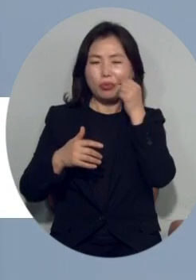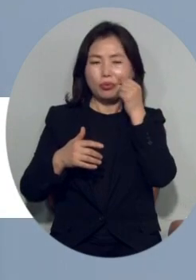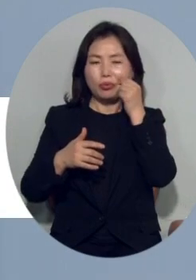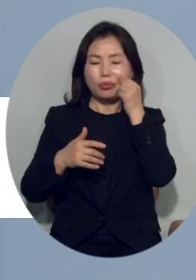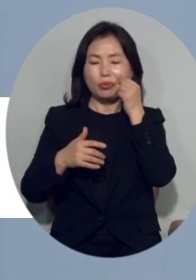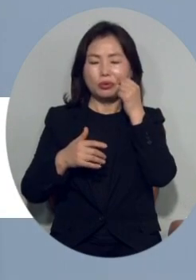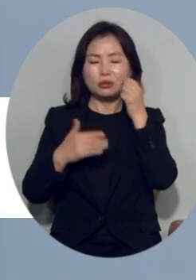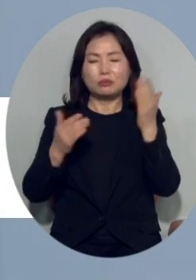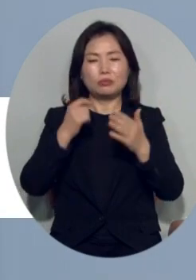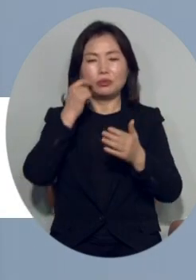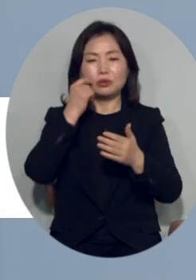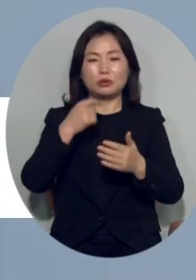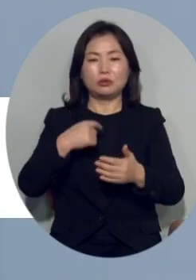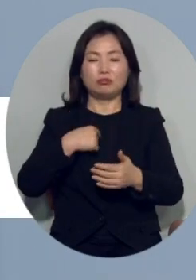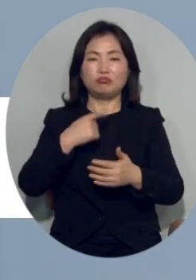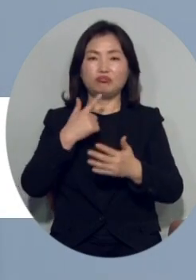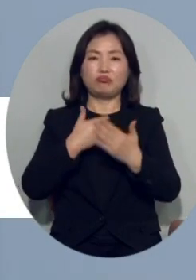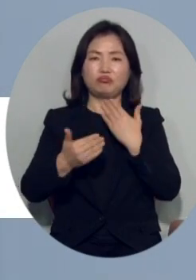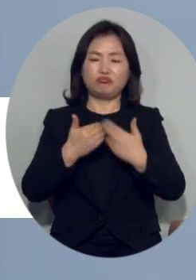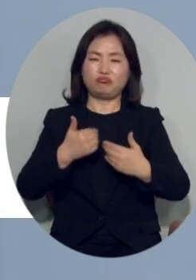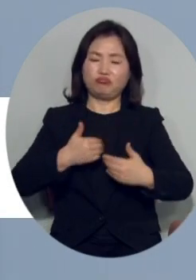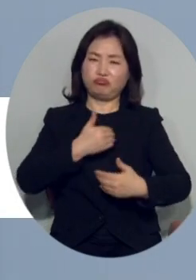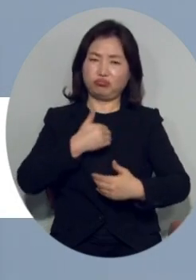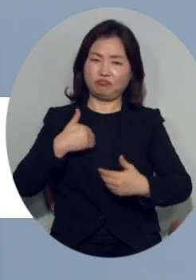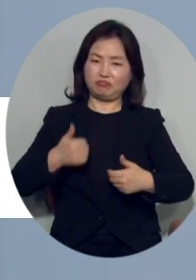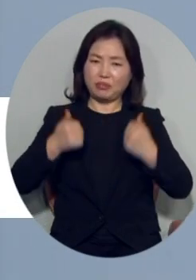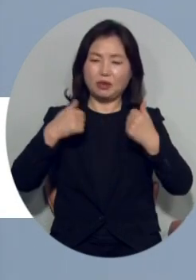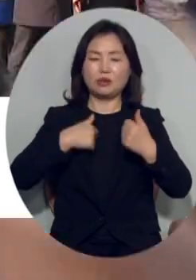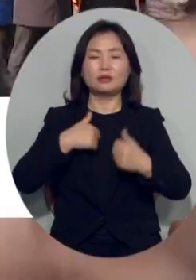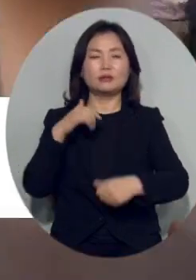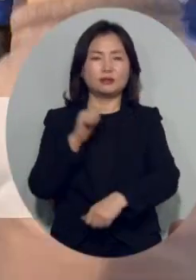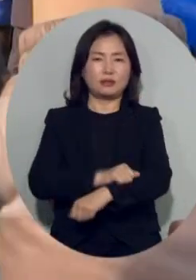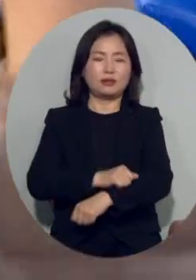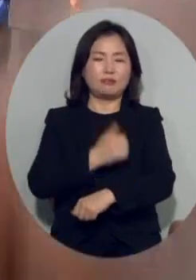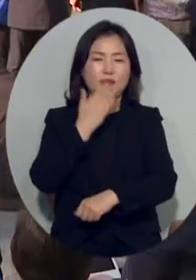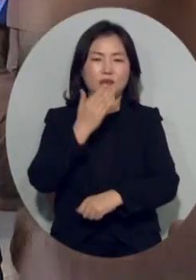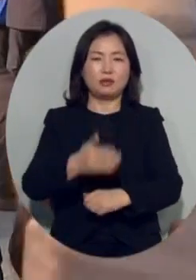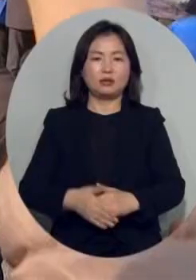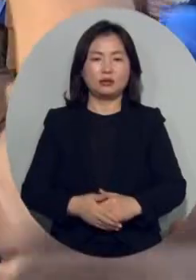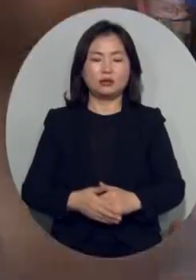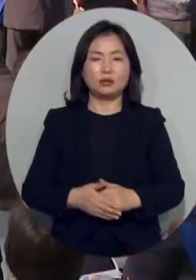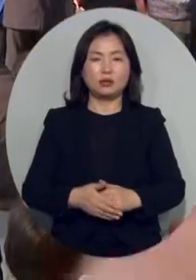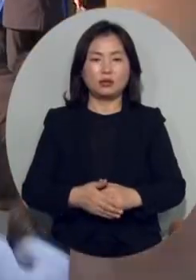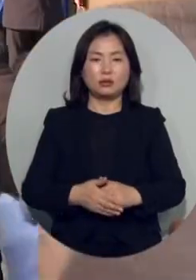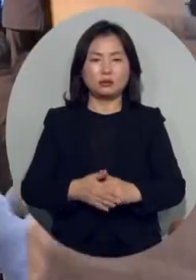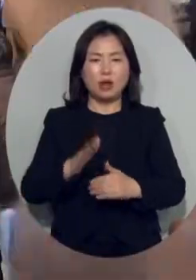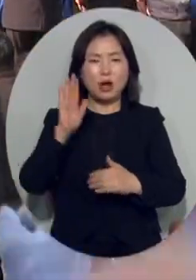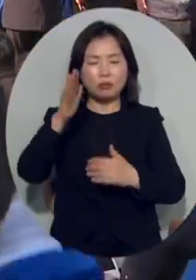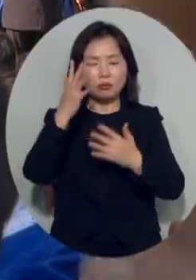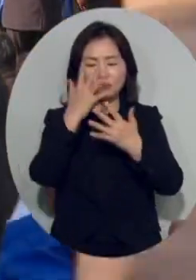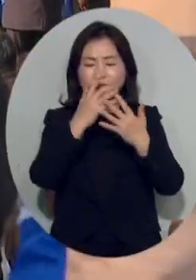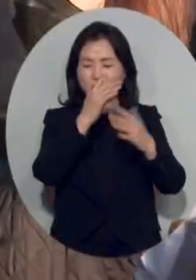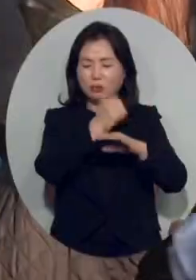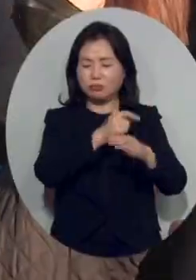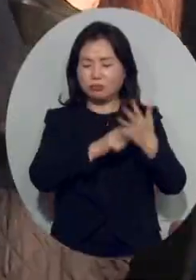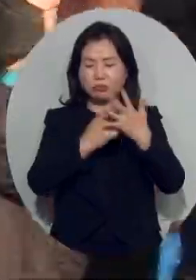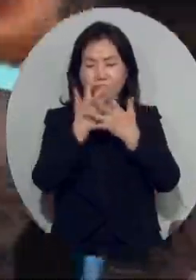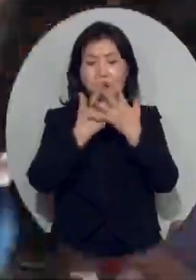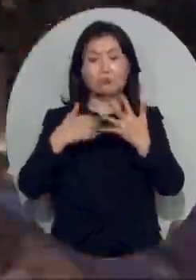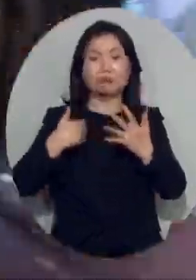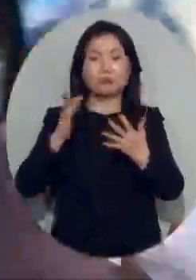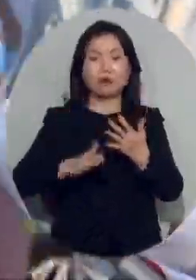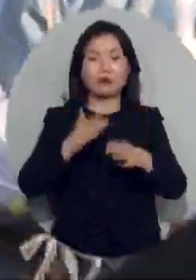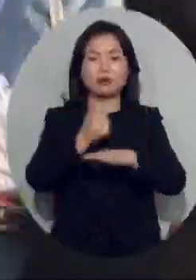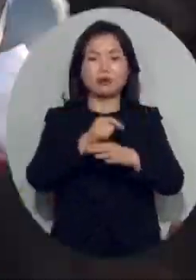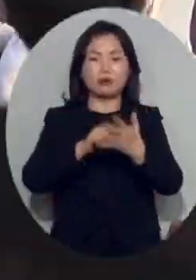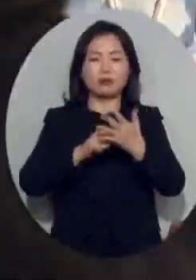있는 일은 없다. 숙련된 프로가 잘한다. 그러면서 한치 앞을 모르는 선거판이지만